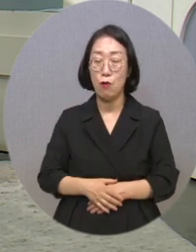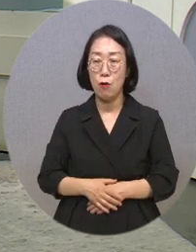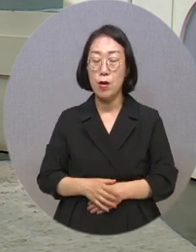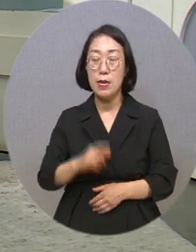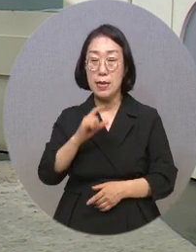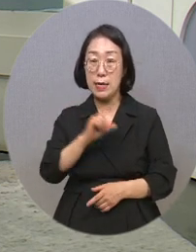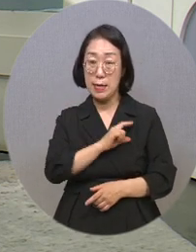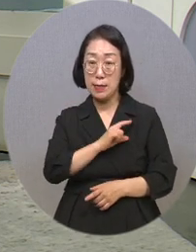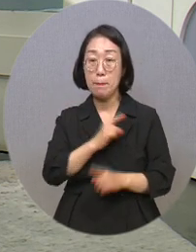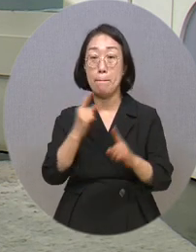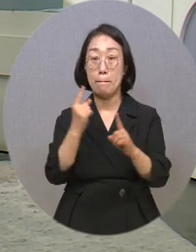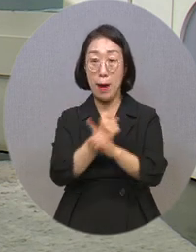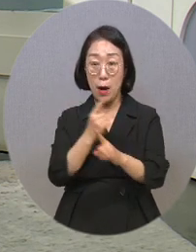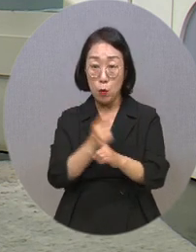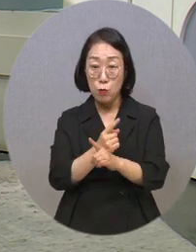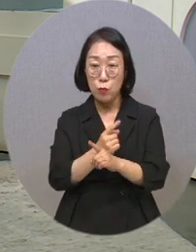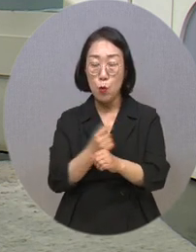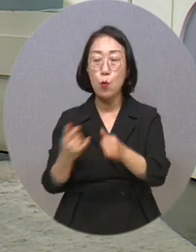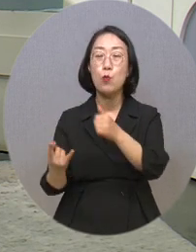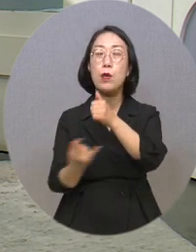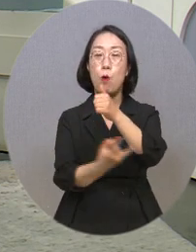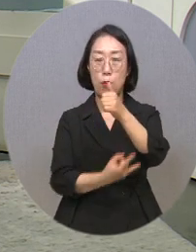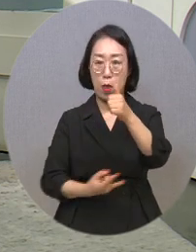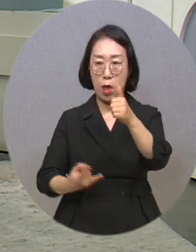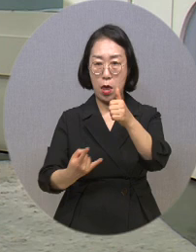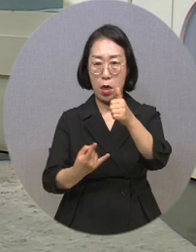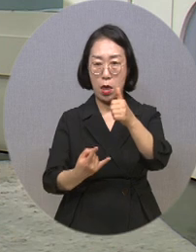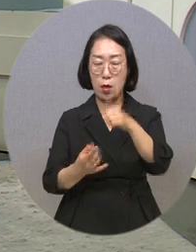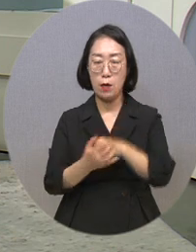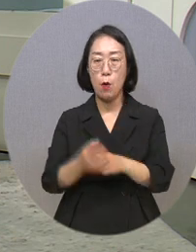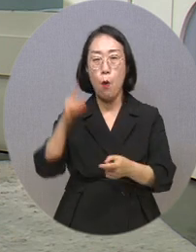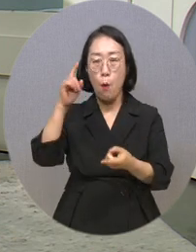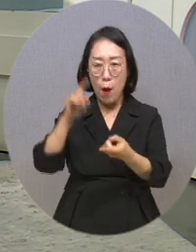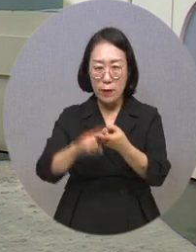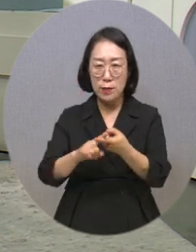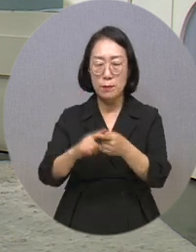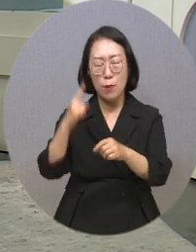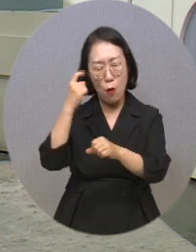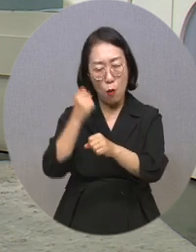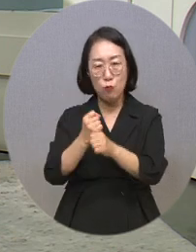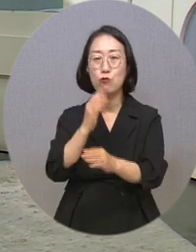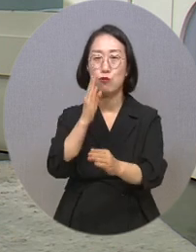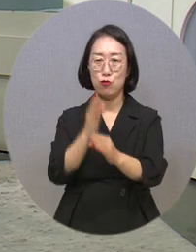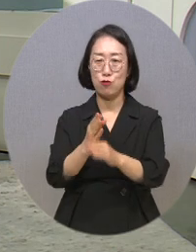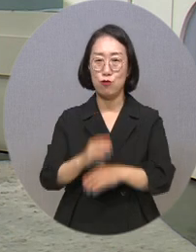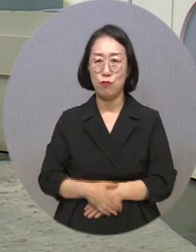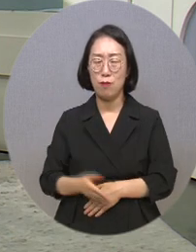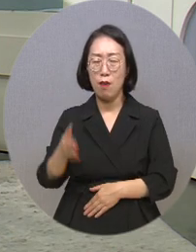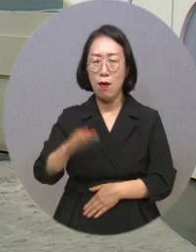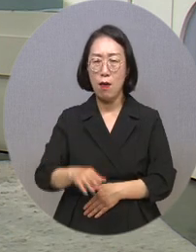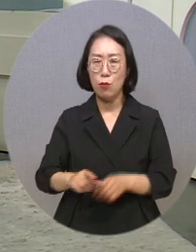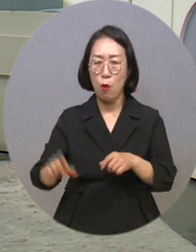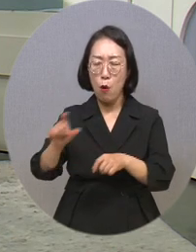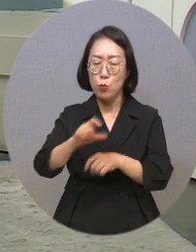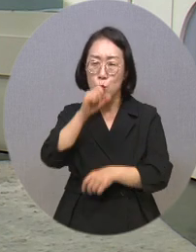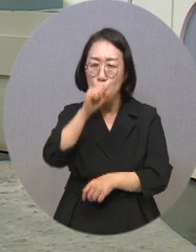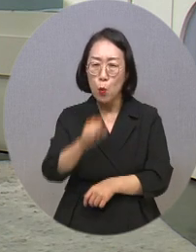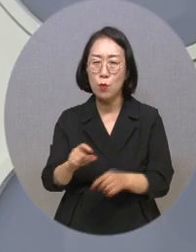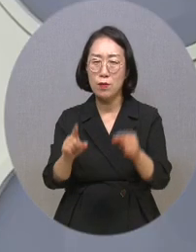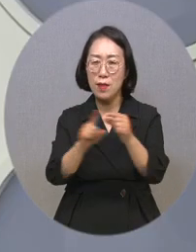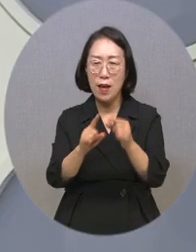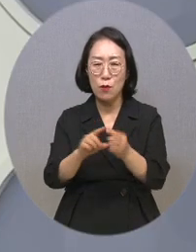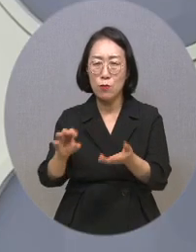명칭 변경 위원회 그런 걸 둬가지고 지금 관심을 두고 있습니다. 근데 아주 뾰족하게 떠오르는 게